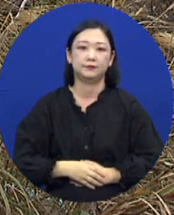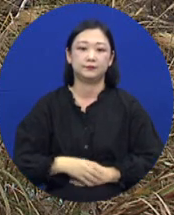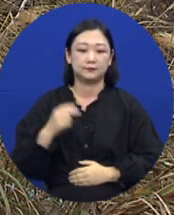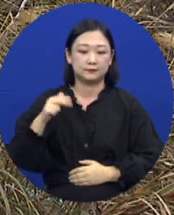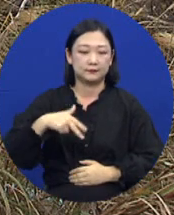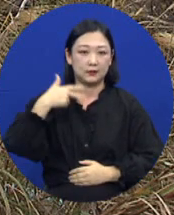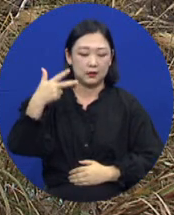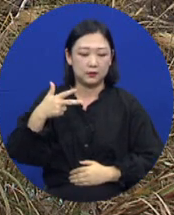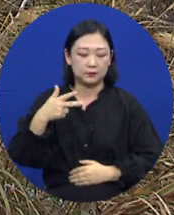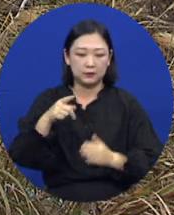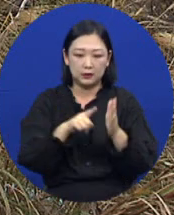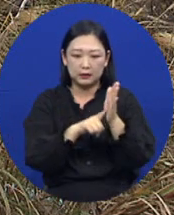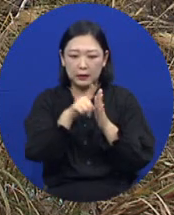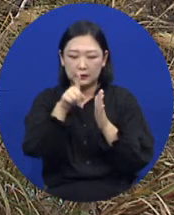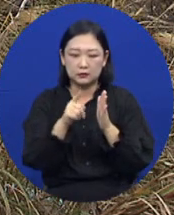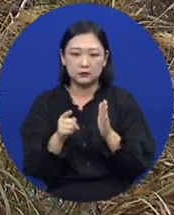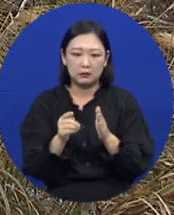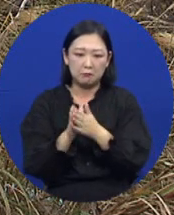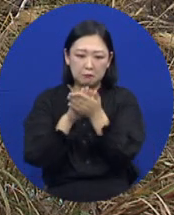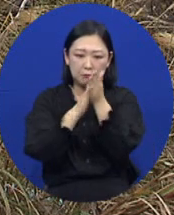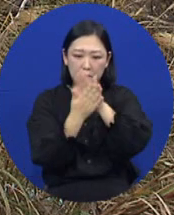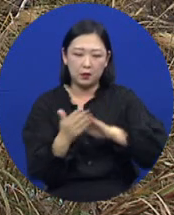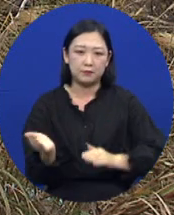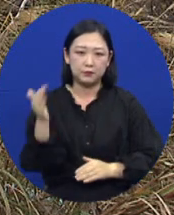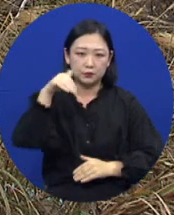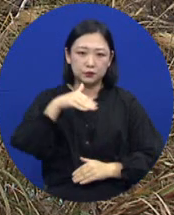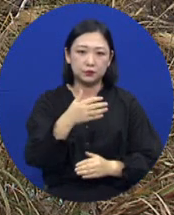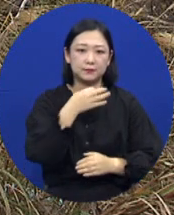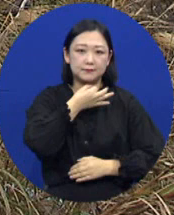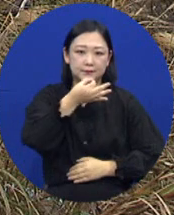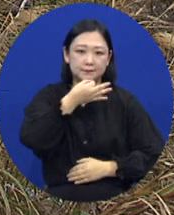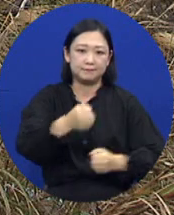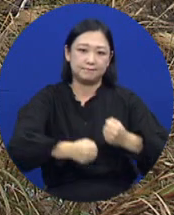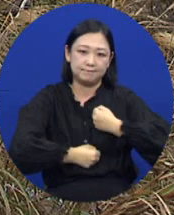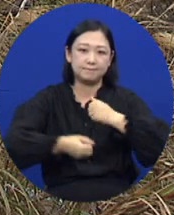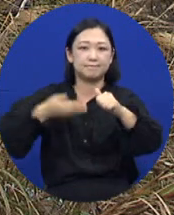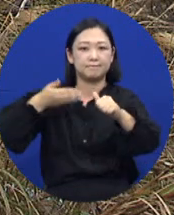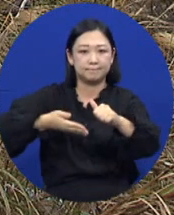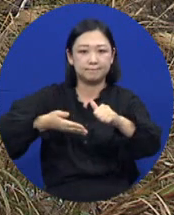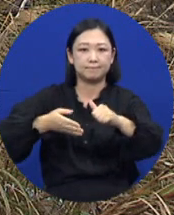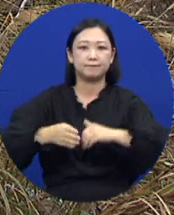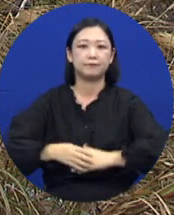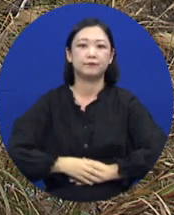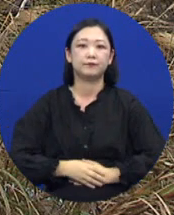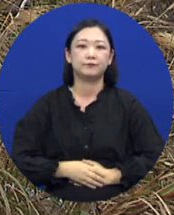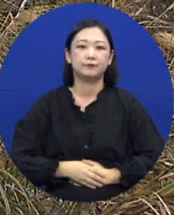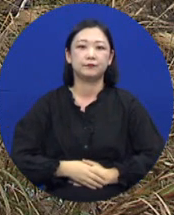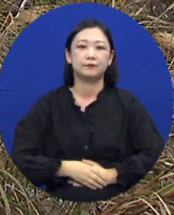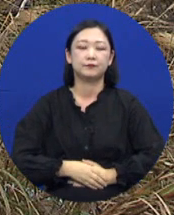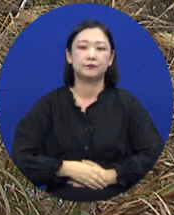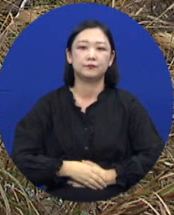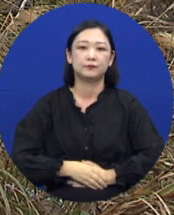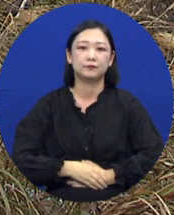다음주는 기온 변화가 들쑥날쑥 하겠습니다 감기 조심하시기 바랍니다 내셨습니다